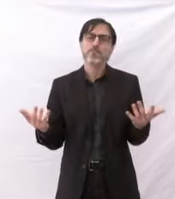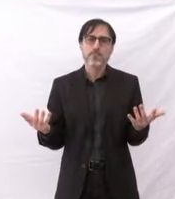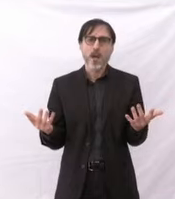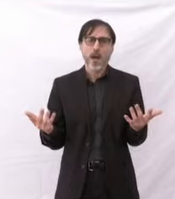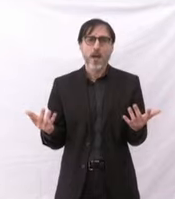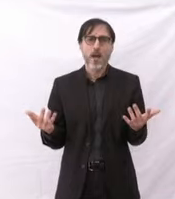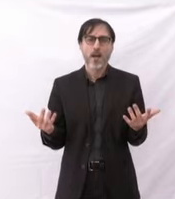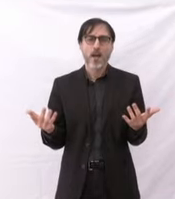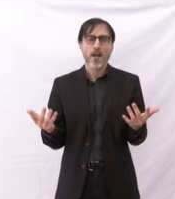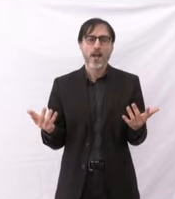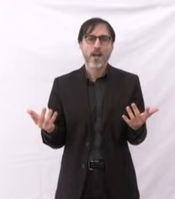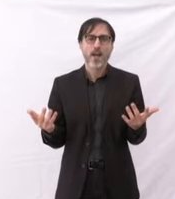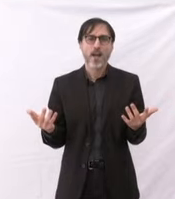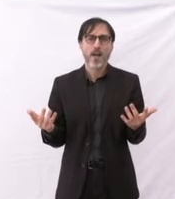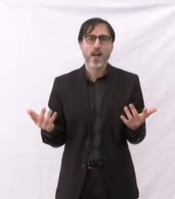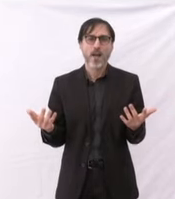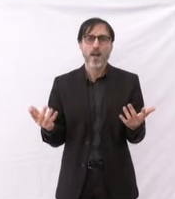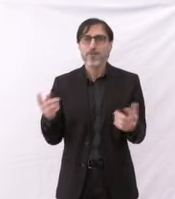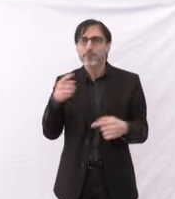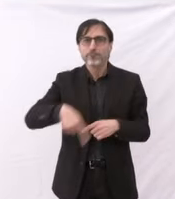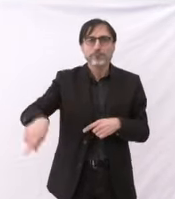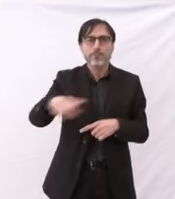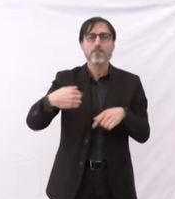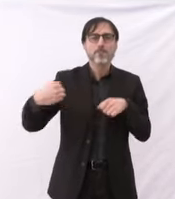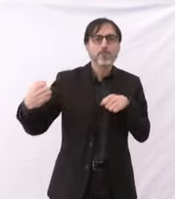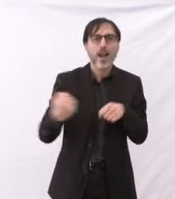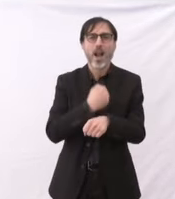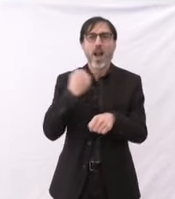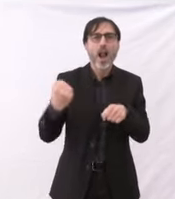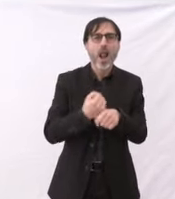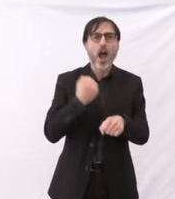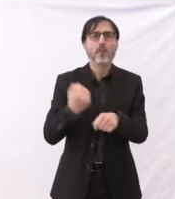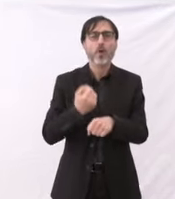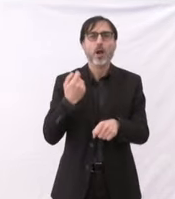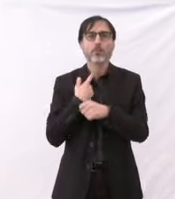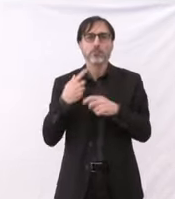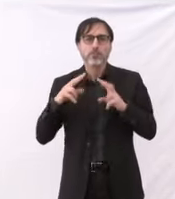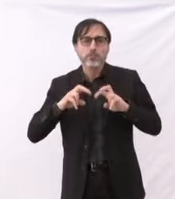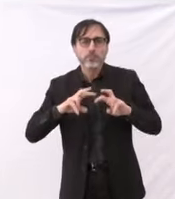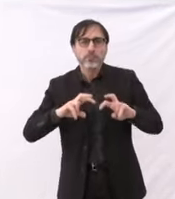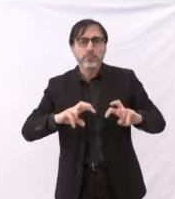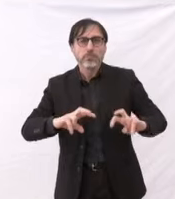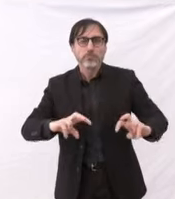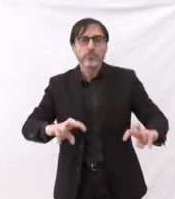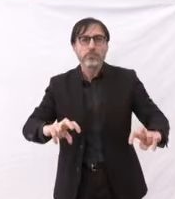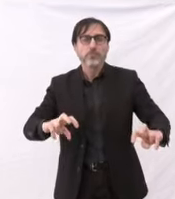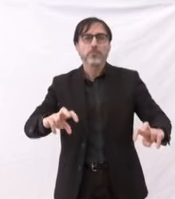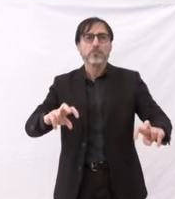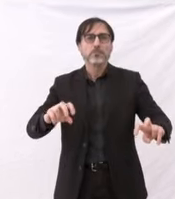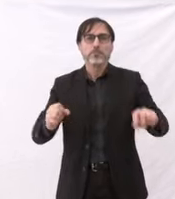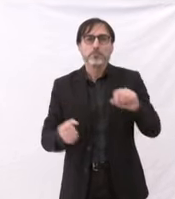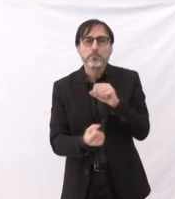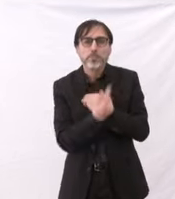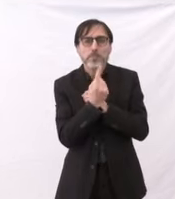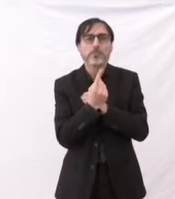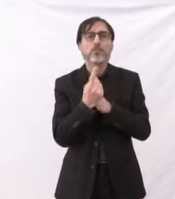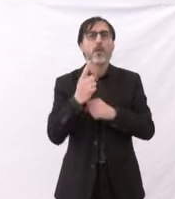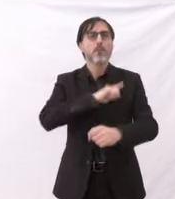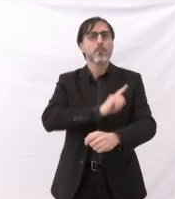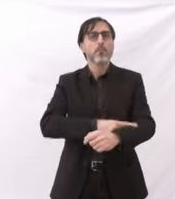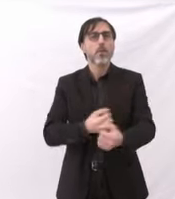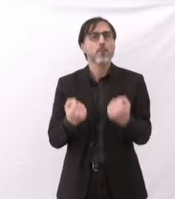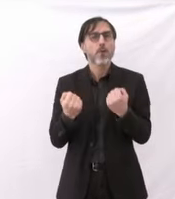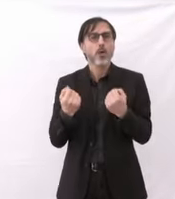emerge proprio è che stavano lavorando della loro inchiesta ed emergevano